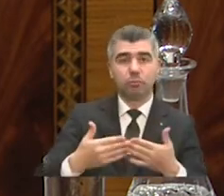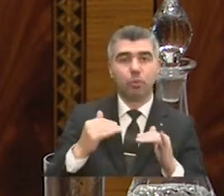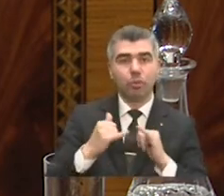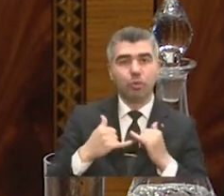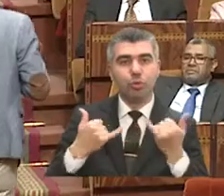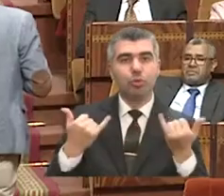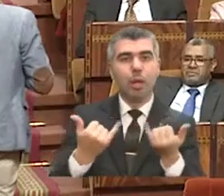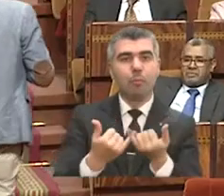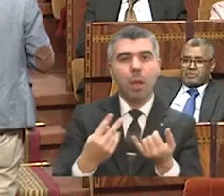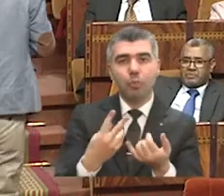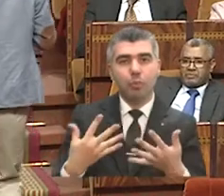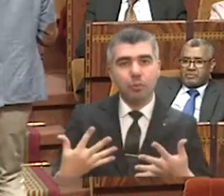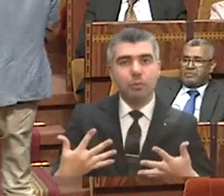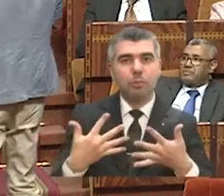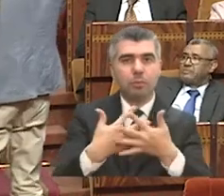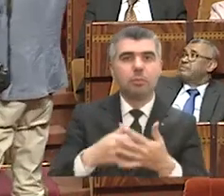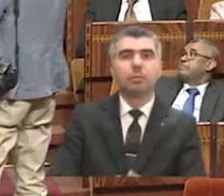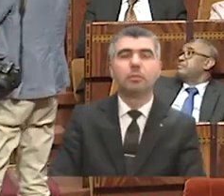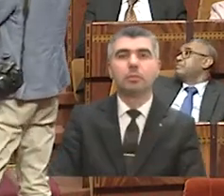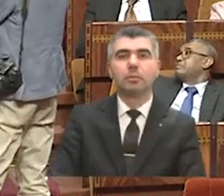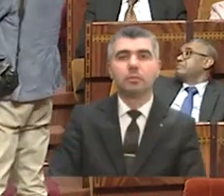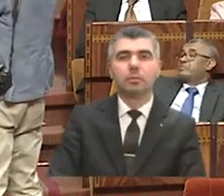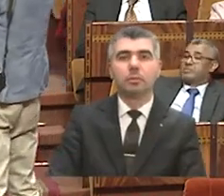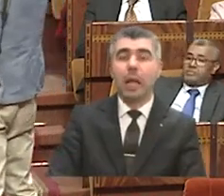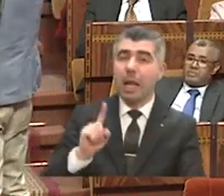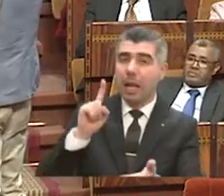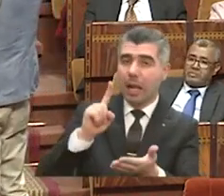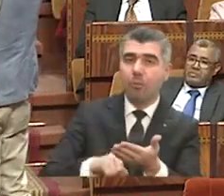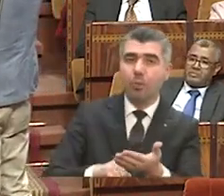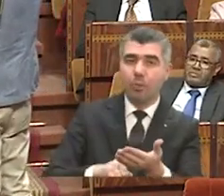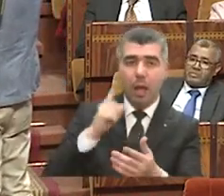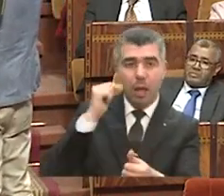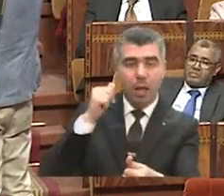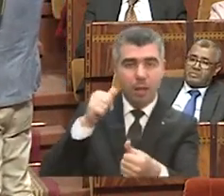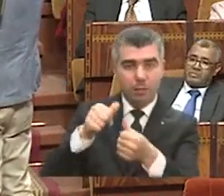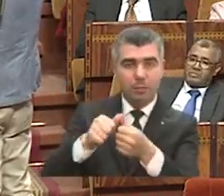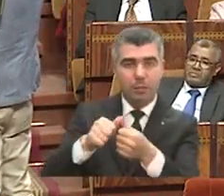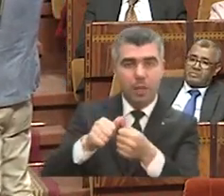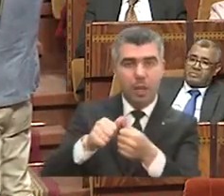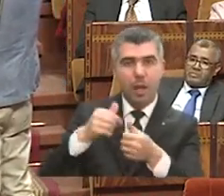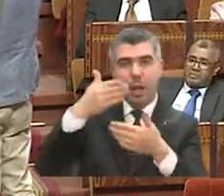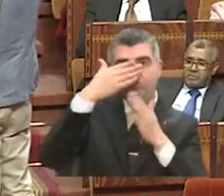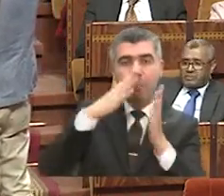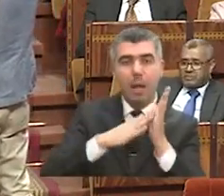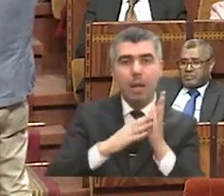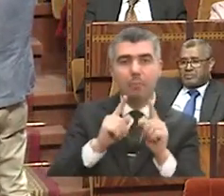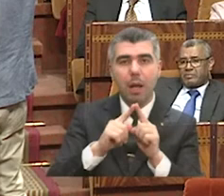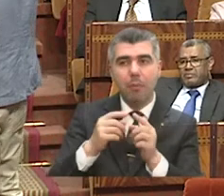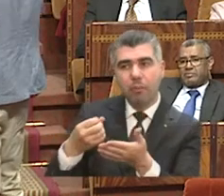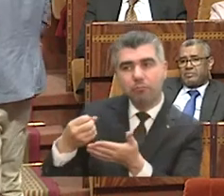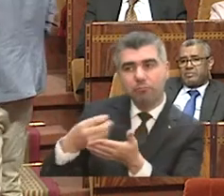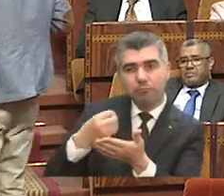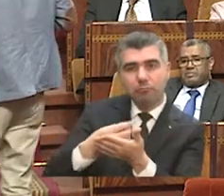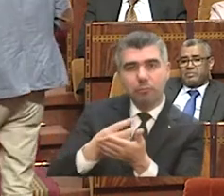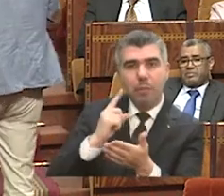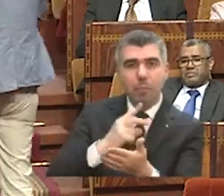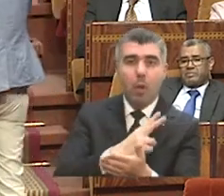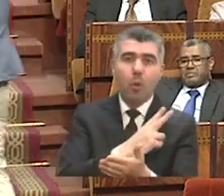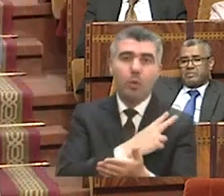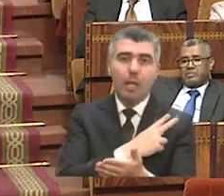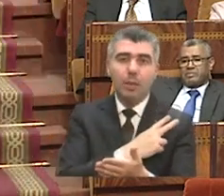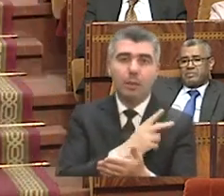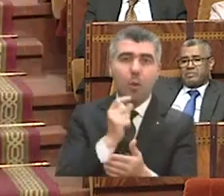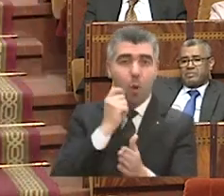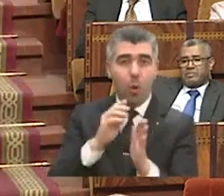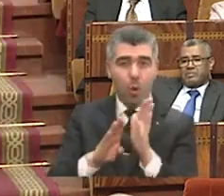de prendre la parole dans cette session commune. Je voudrais rappeler que notre pays